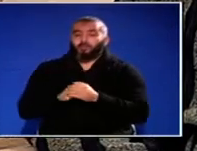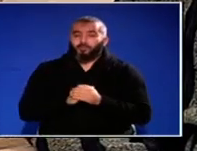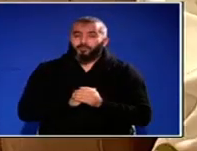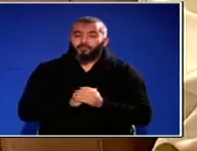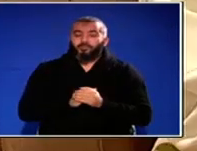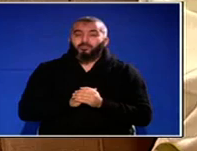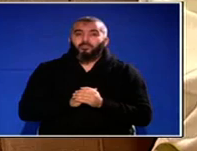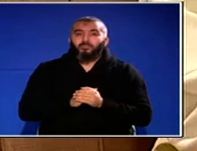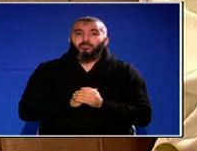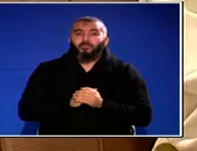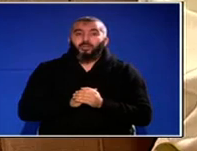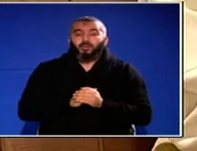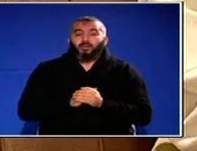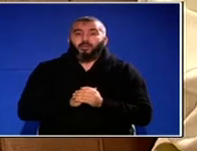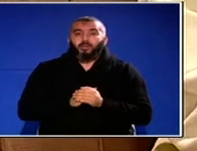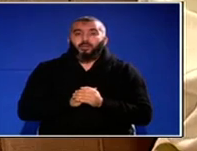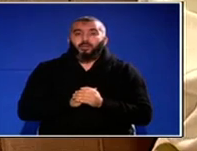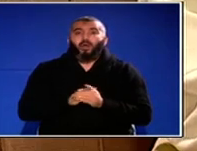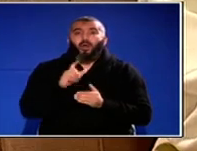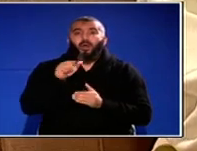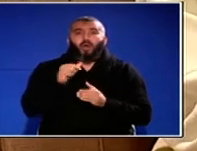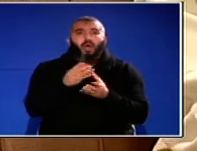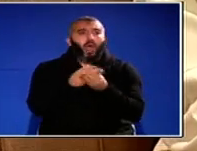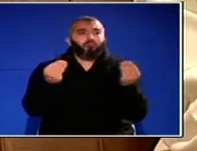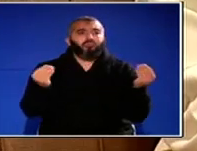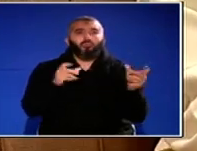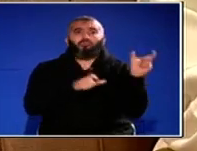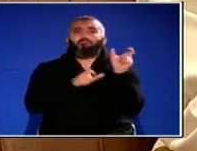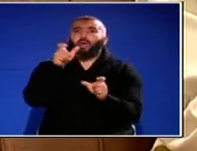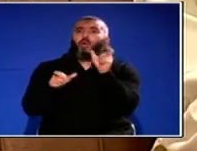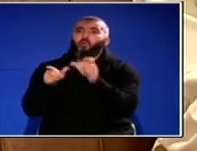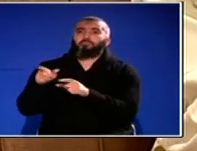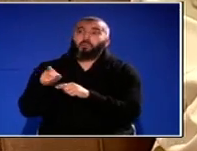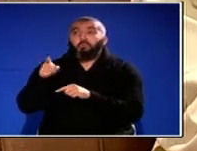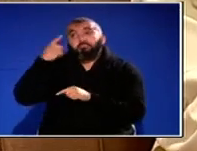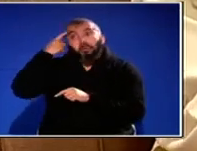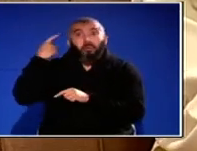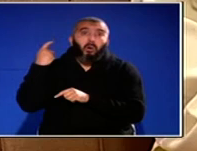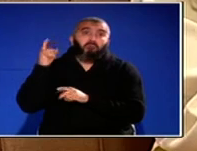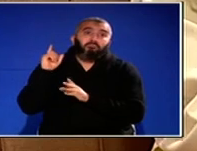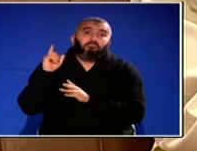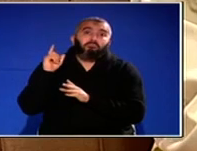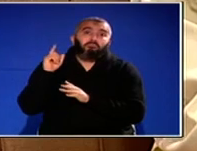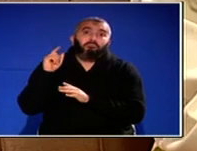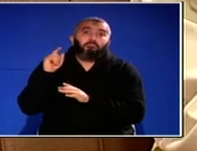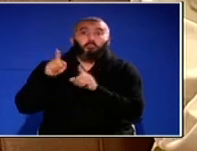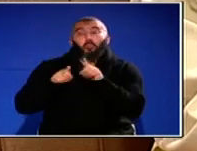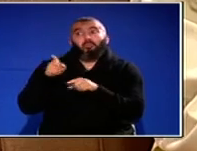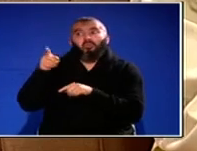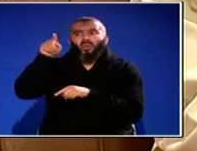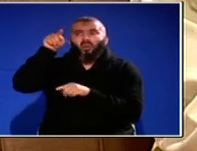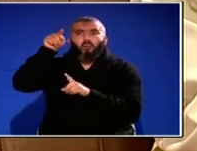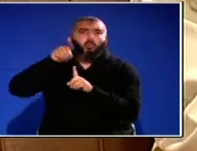إحسانه. وبالتالي كثيرون من الناس ربما يعتقدون أن هذا الشهر رجب